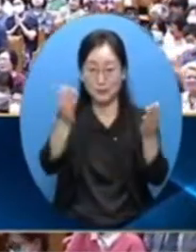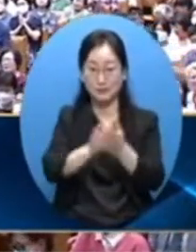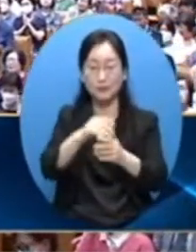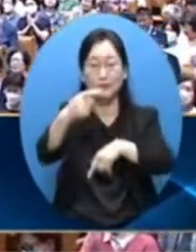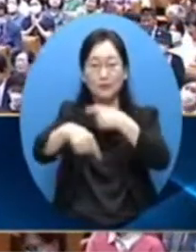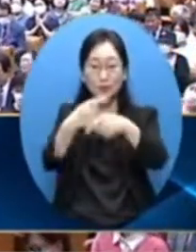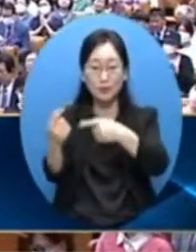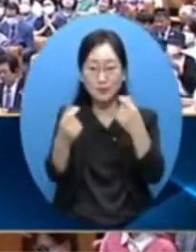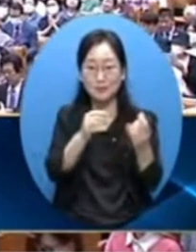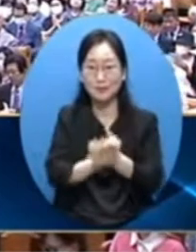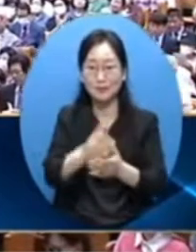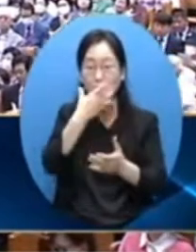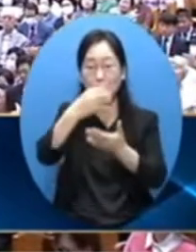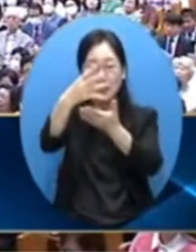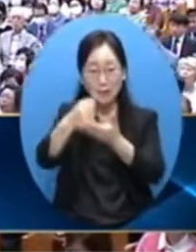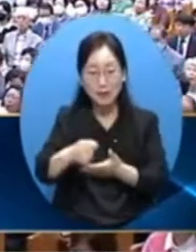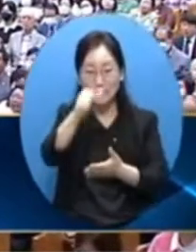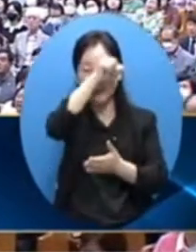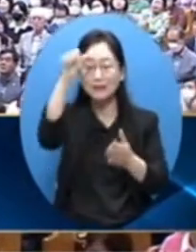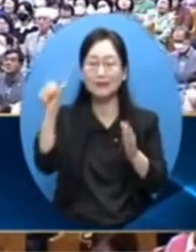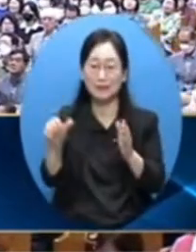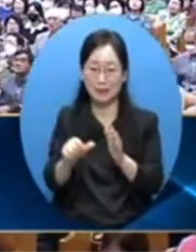한번 따라해 주시기 바랍니다. 복받은 인생,